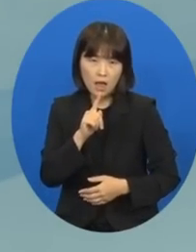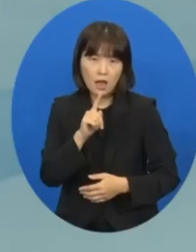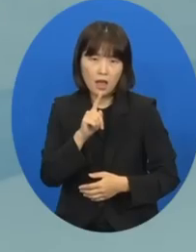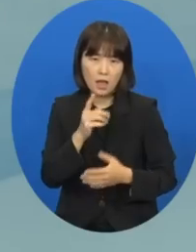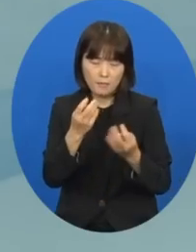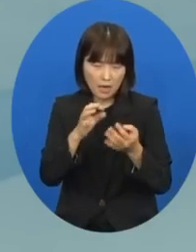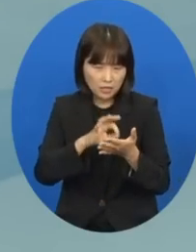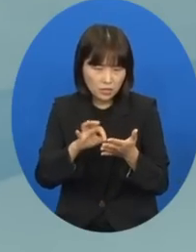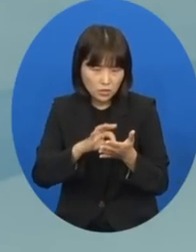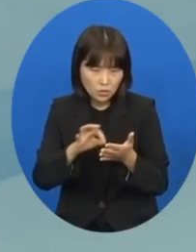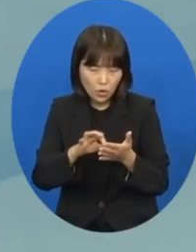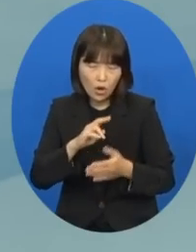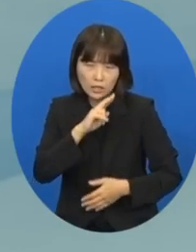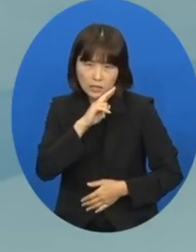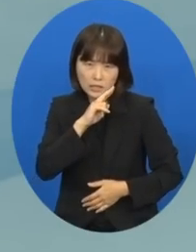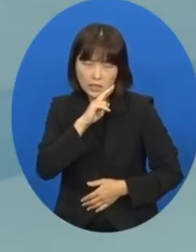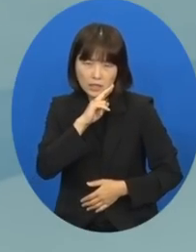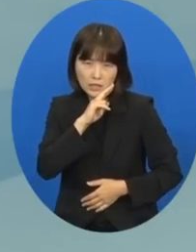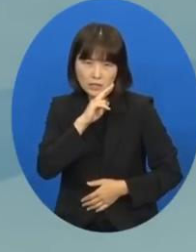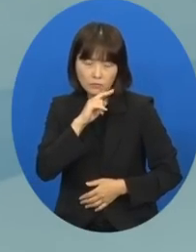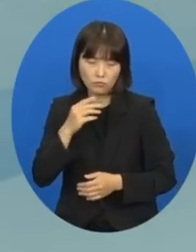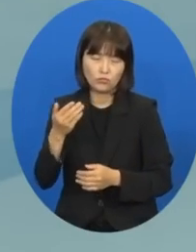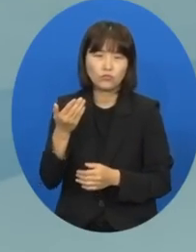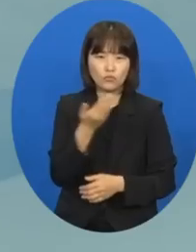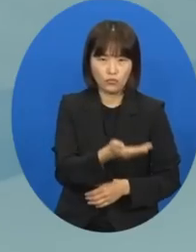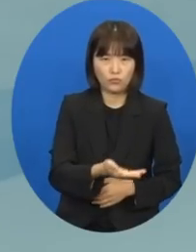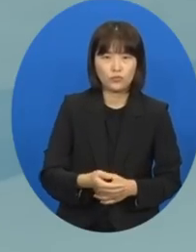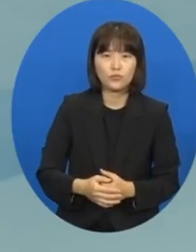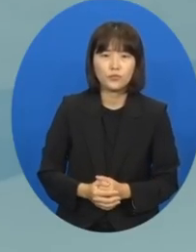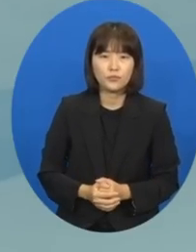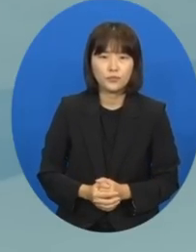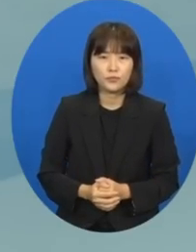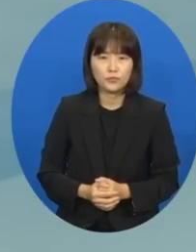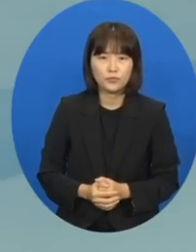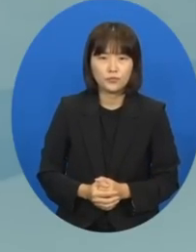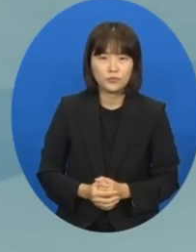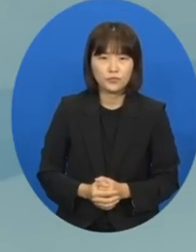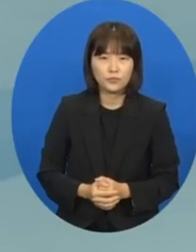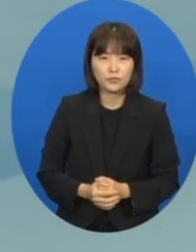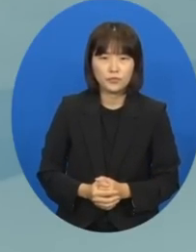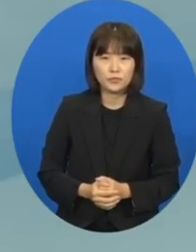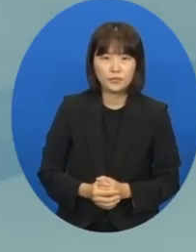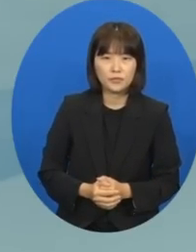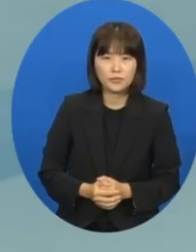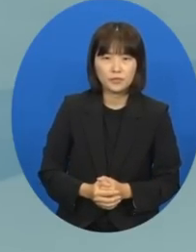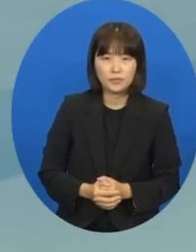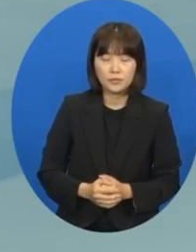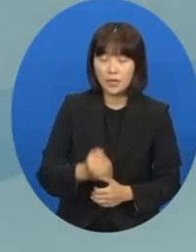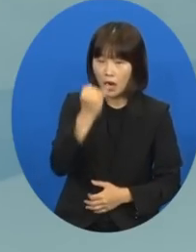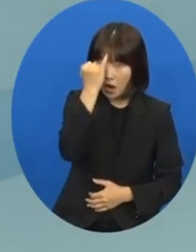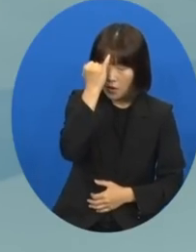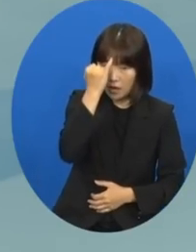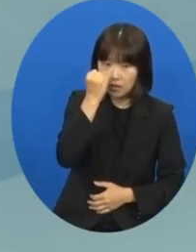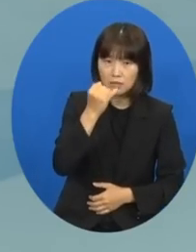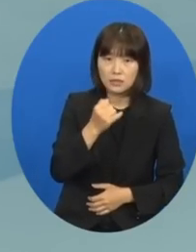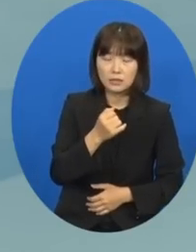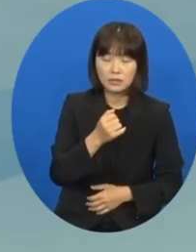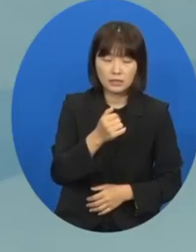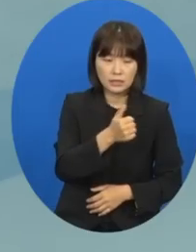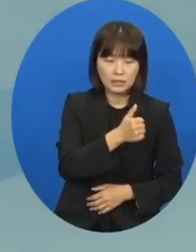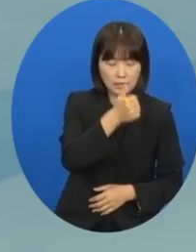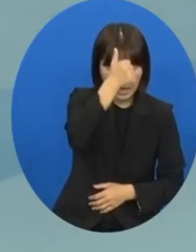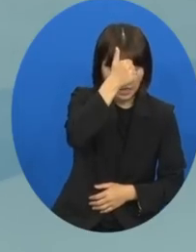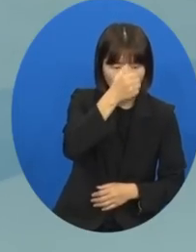약간 의심을 하게끔 만듭니다. 다행히 하와는 아담을 통해 주신 말씀을 비교적 잘 기억을 하고